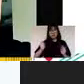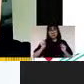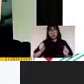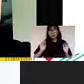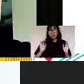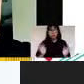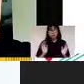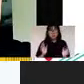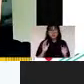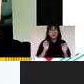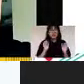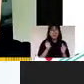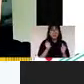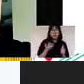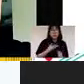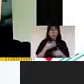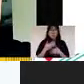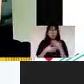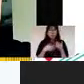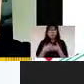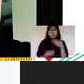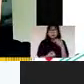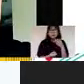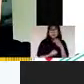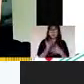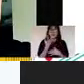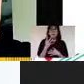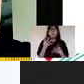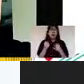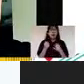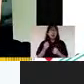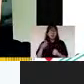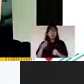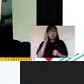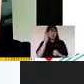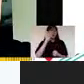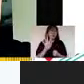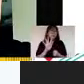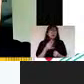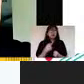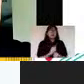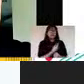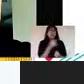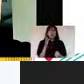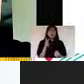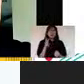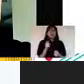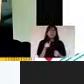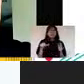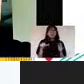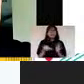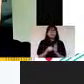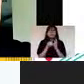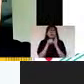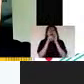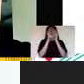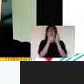melakukan development. Mudah-mudahan di kuartal 1 tahun depan, kami sudah bisa ikut membantu